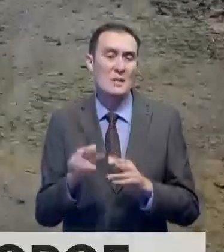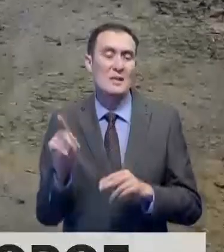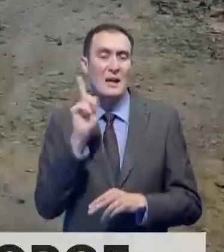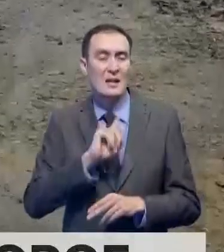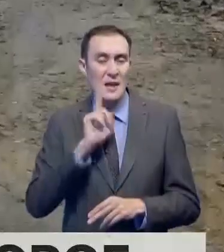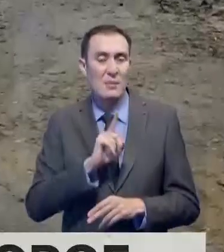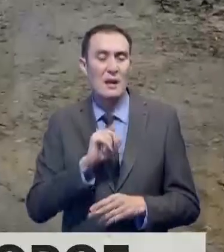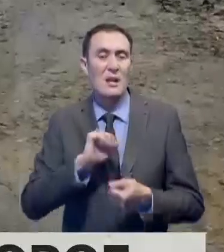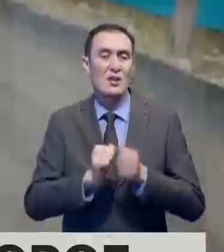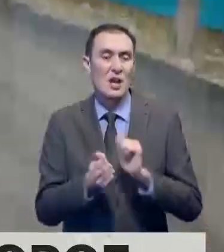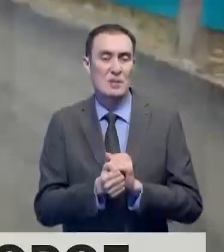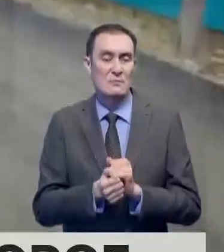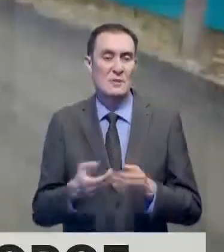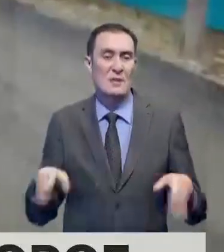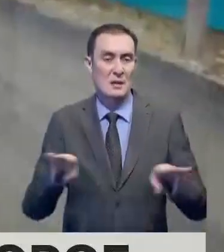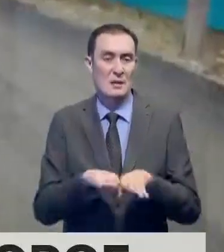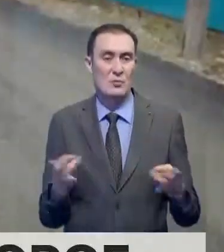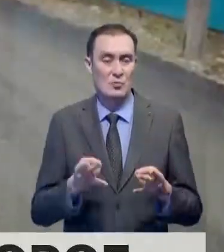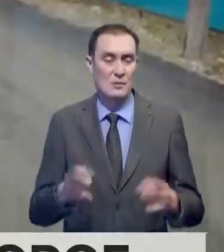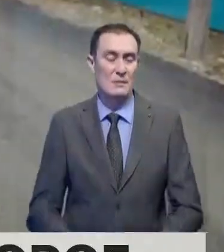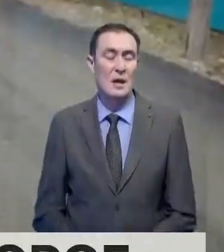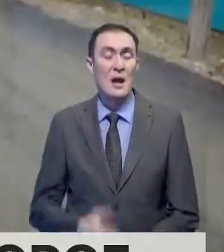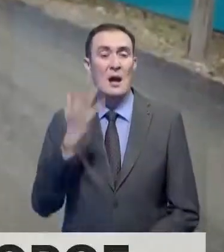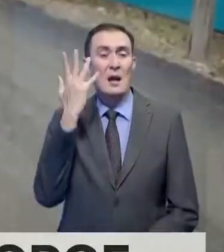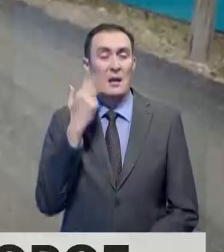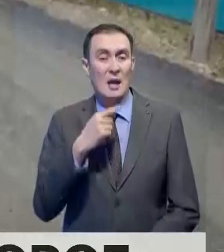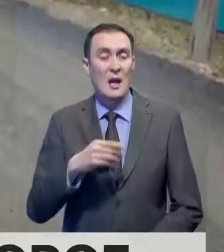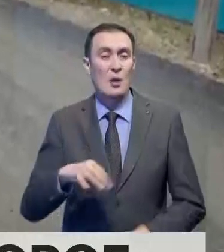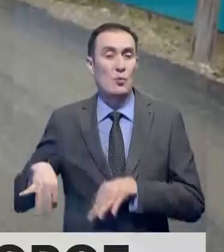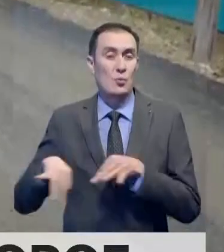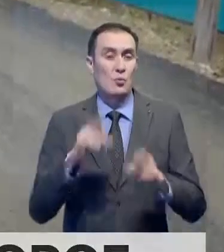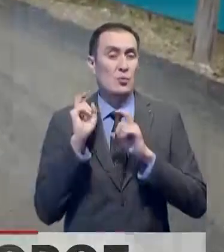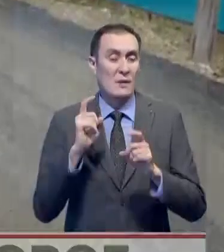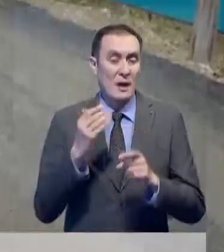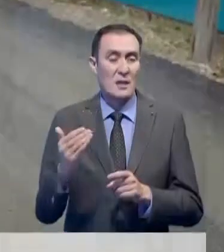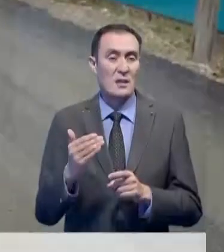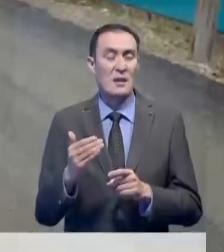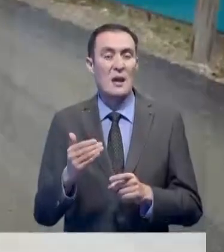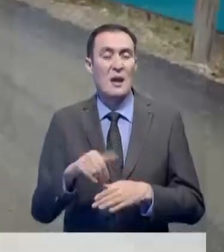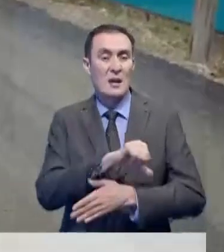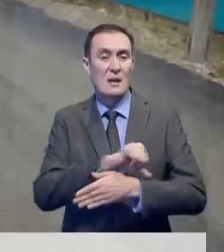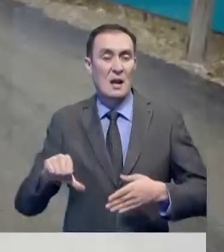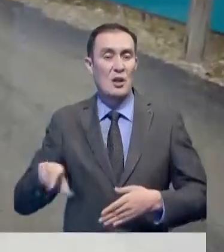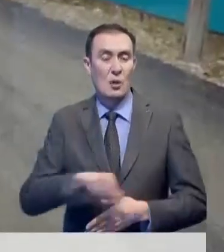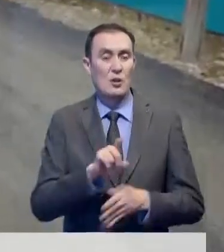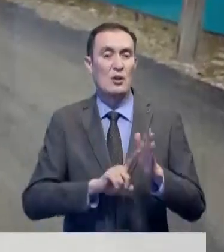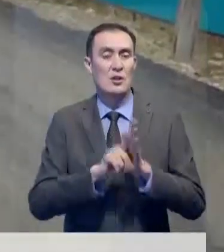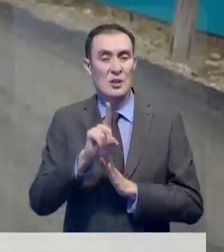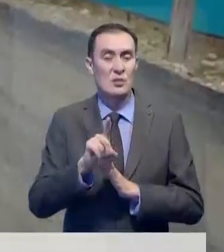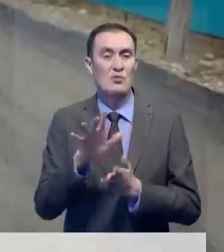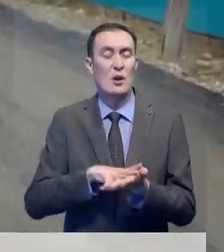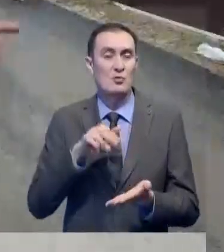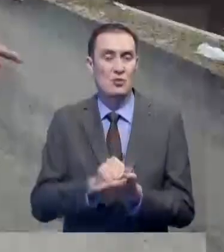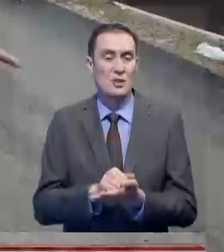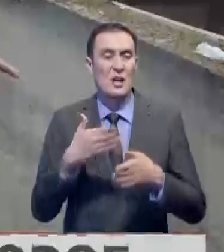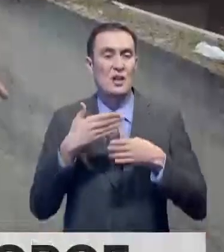бы насыпь из щебня. Когда здесь проходят грузовые машины, они задевают край дороги, и он уже начинает разрушаться.